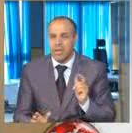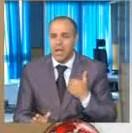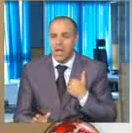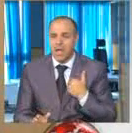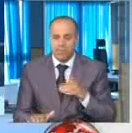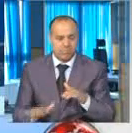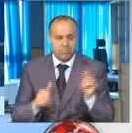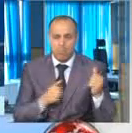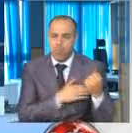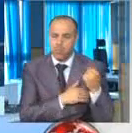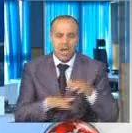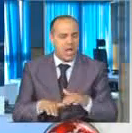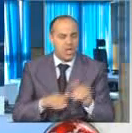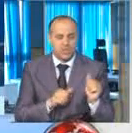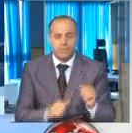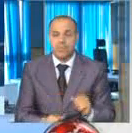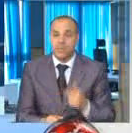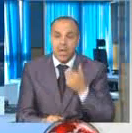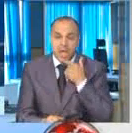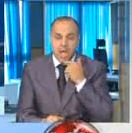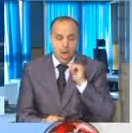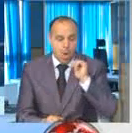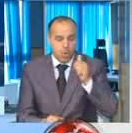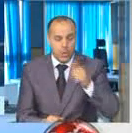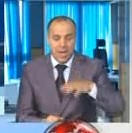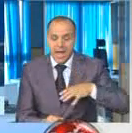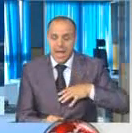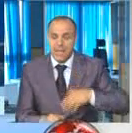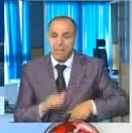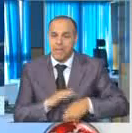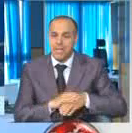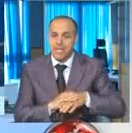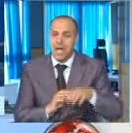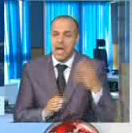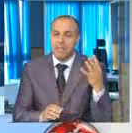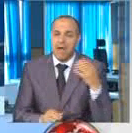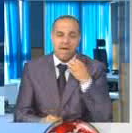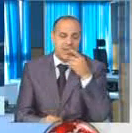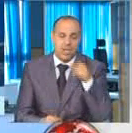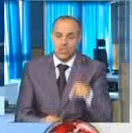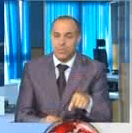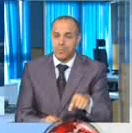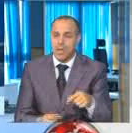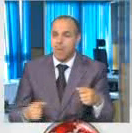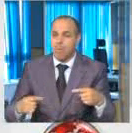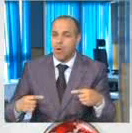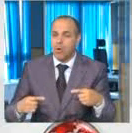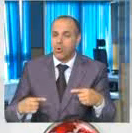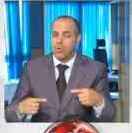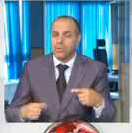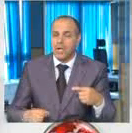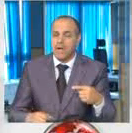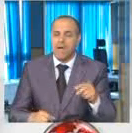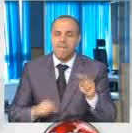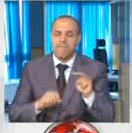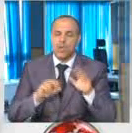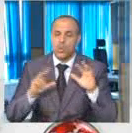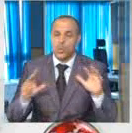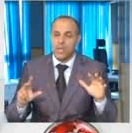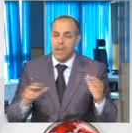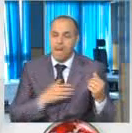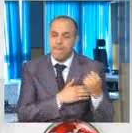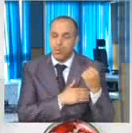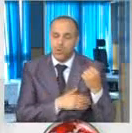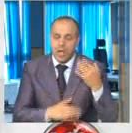من الكرة. تدور يوم غد الأحد بداية من الساعة 4 بعد الزوال مقابلة الجولة 28 من